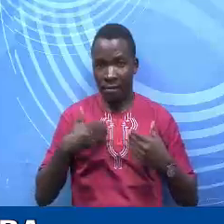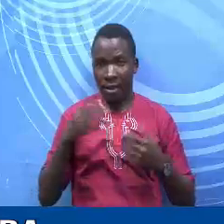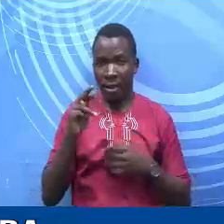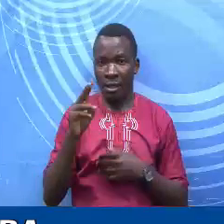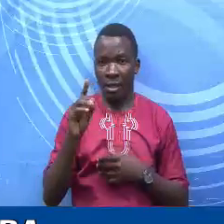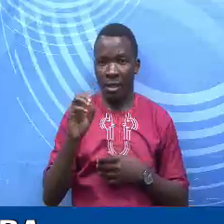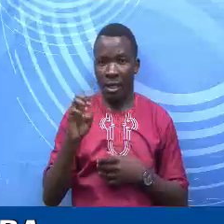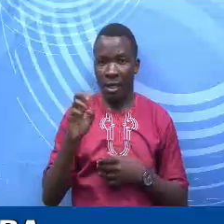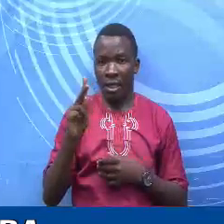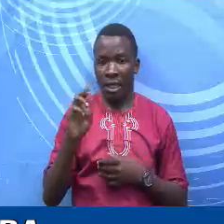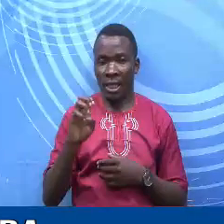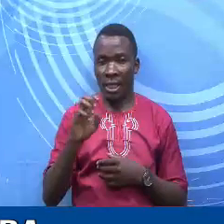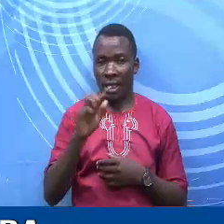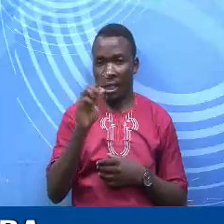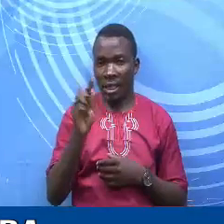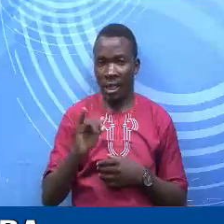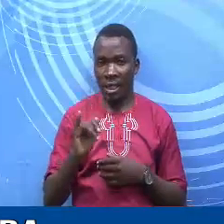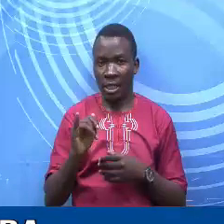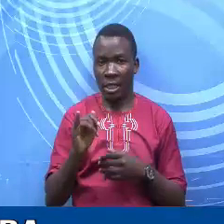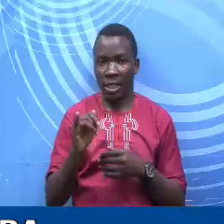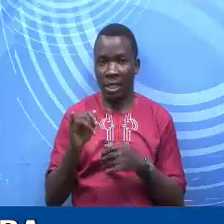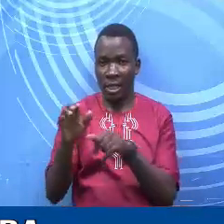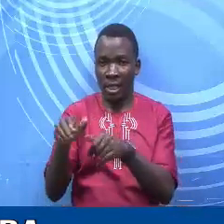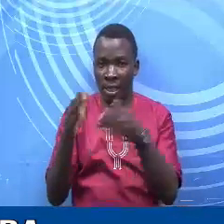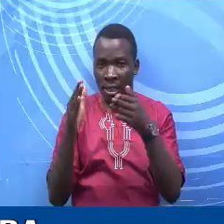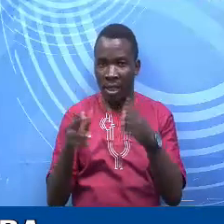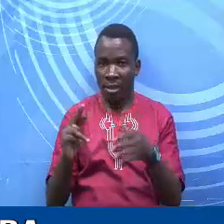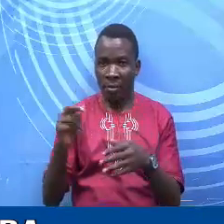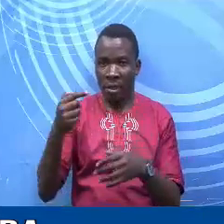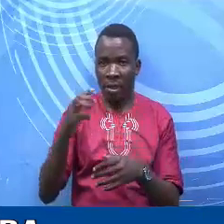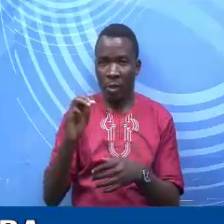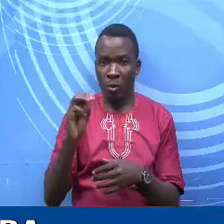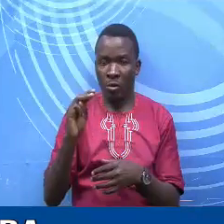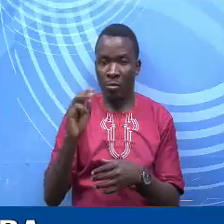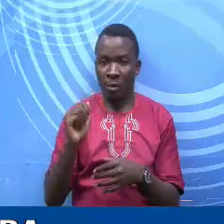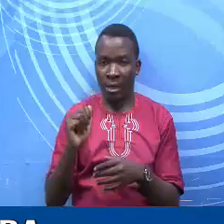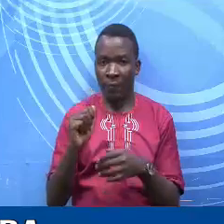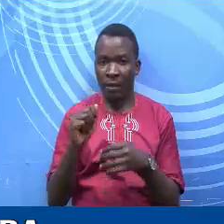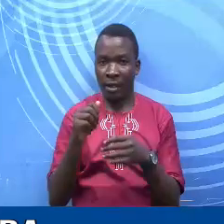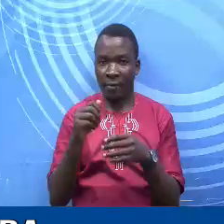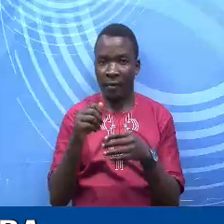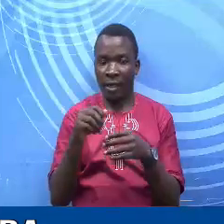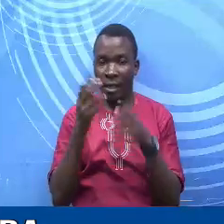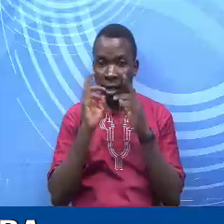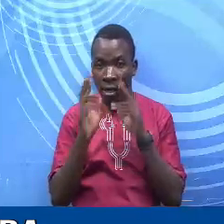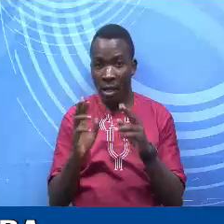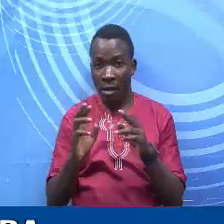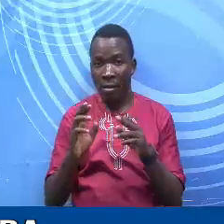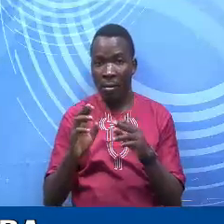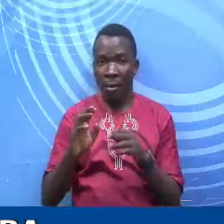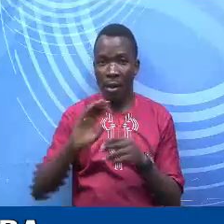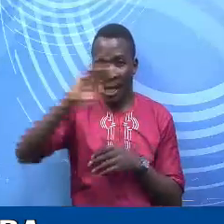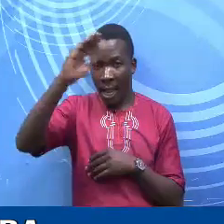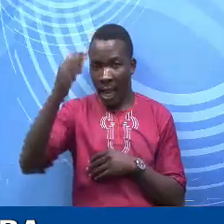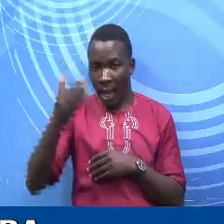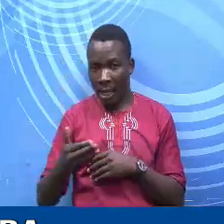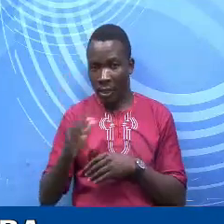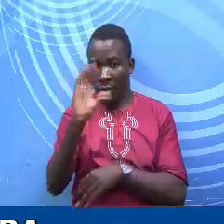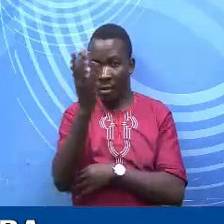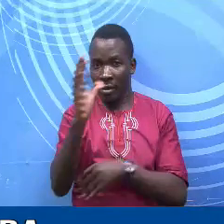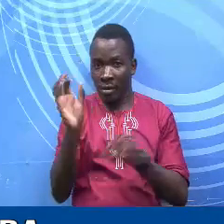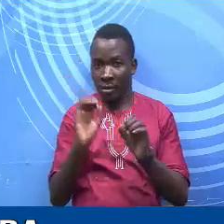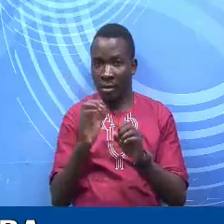na agronome w'umurenge wa Ngoma mu karere ka Nyaruguru ni mu majyepfo y'u Rwanda. Iyo ubonye agasozi kasa nk'akambaye ubusa akubwira ko ahubwo